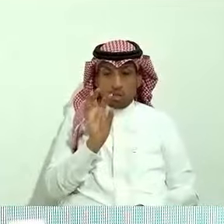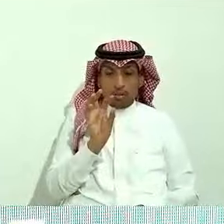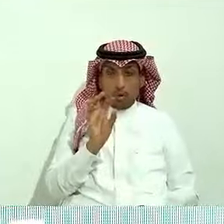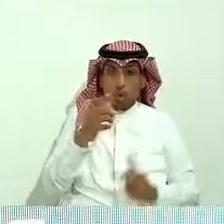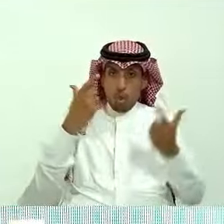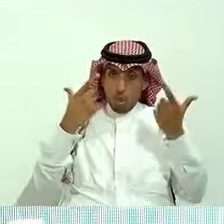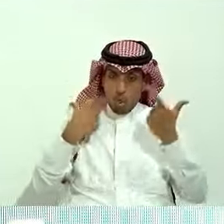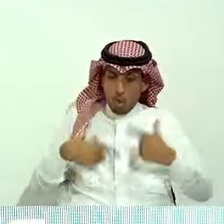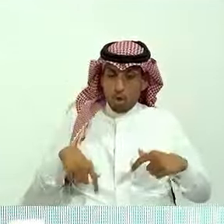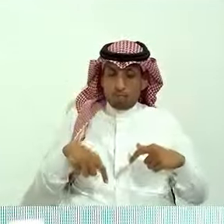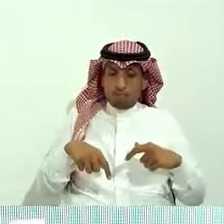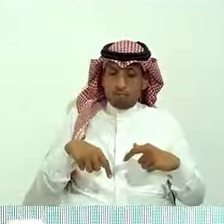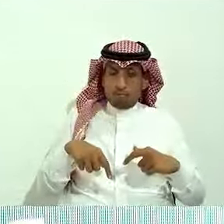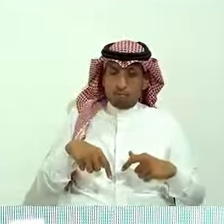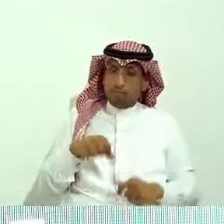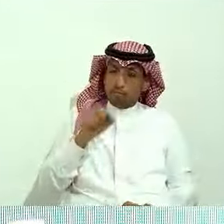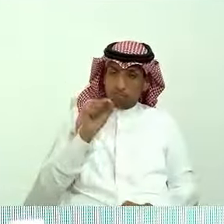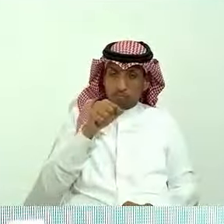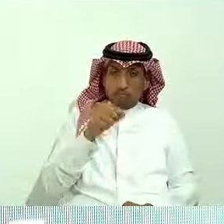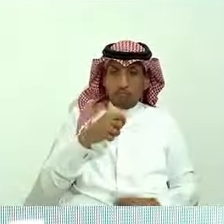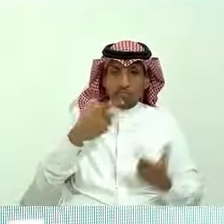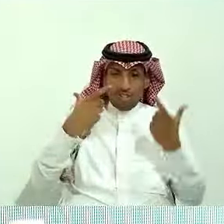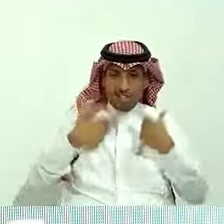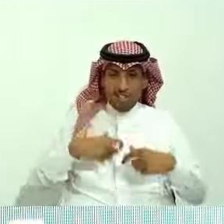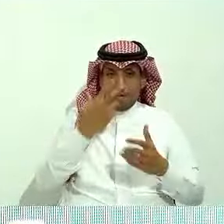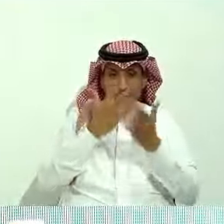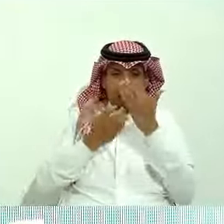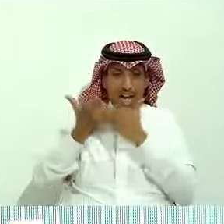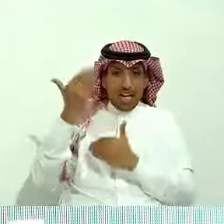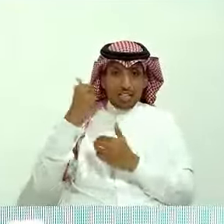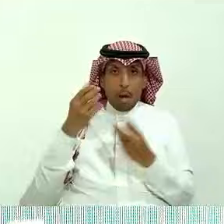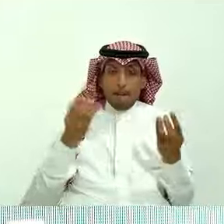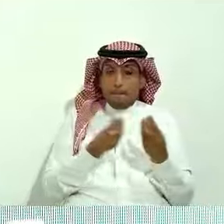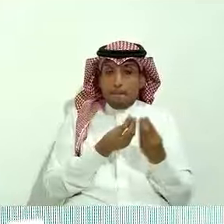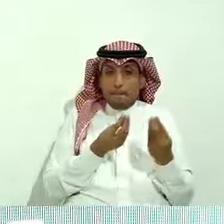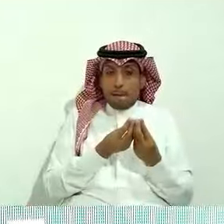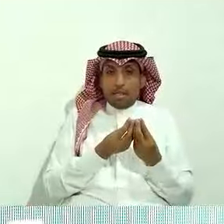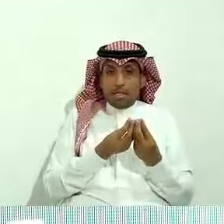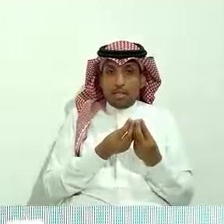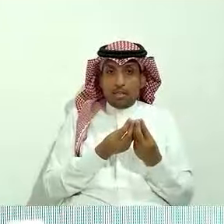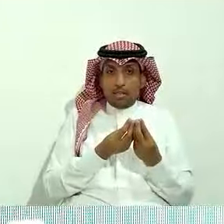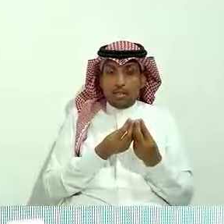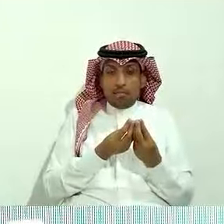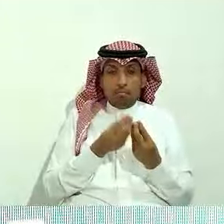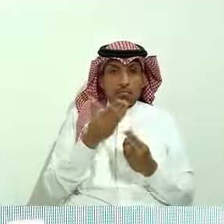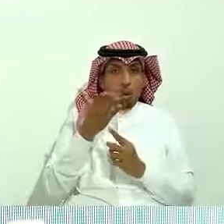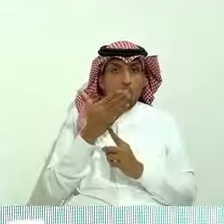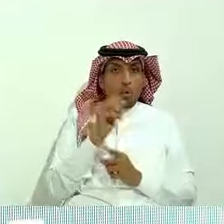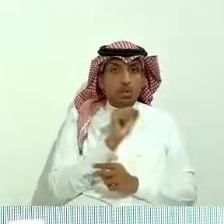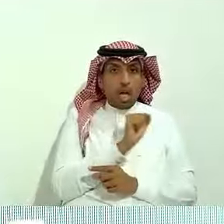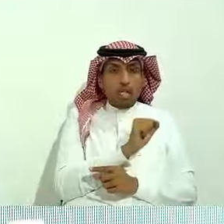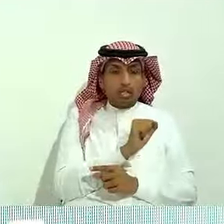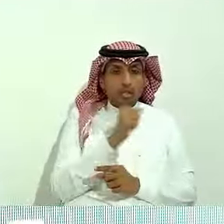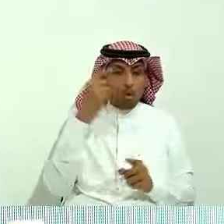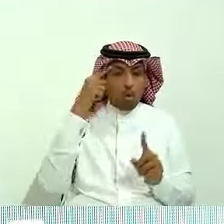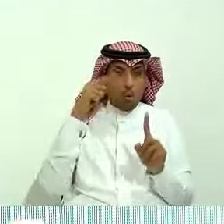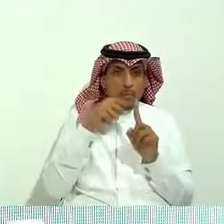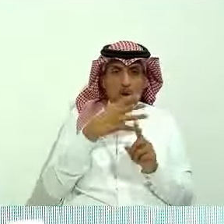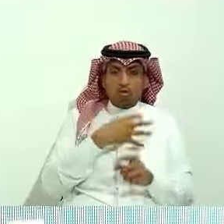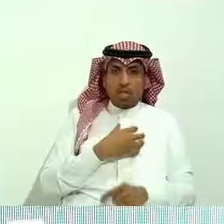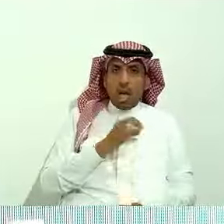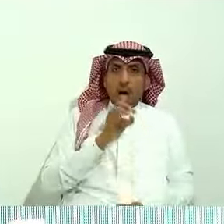طبعا الأزياء التقليدية تنتمي إلى الوطن وتعكس هوية